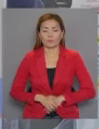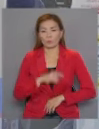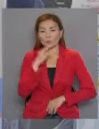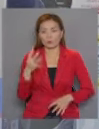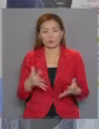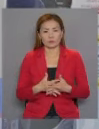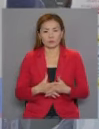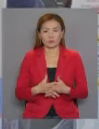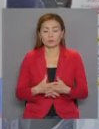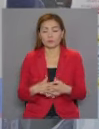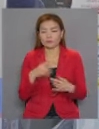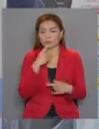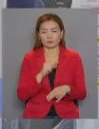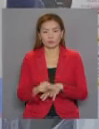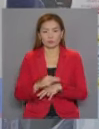қазақтың өнеріне